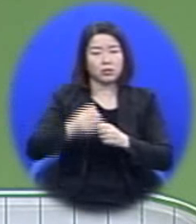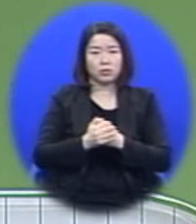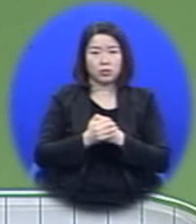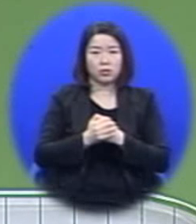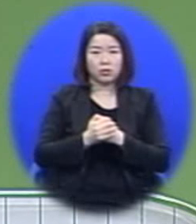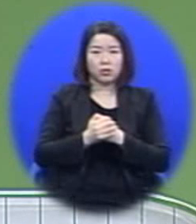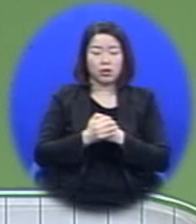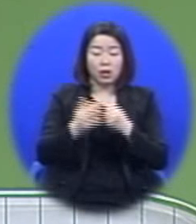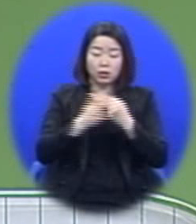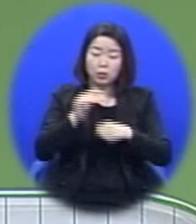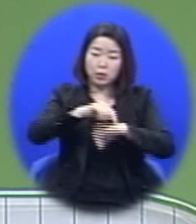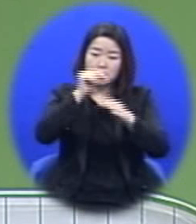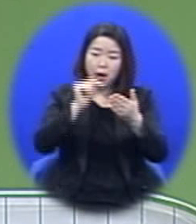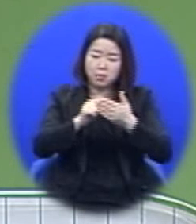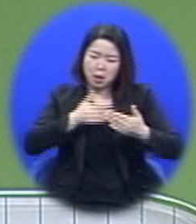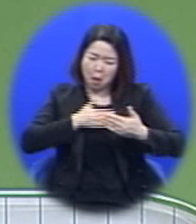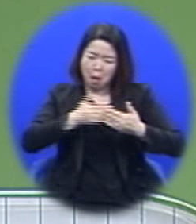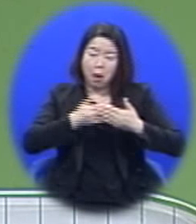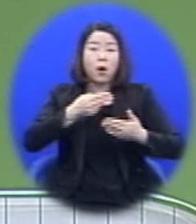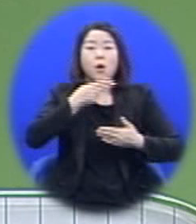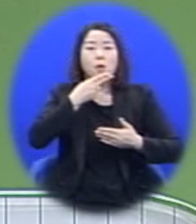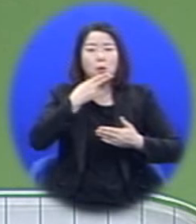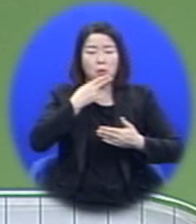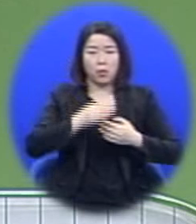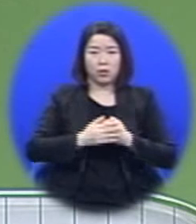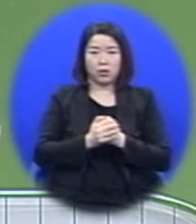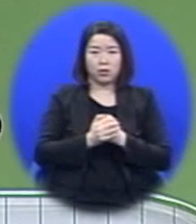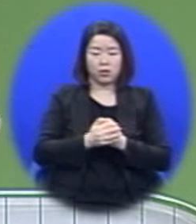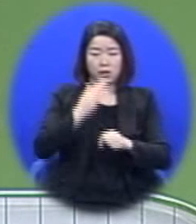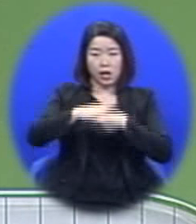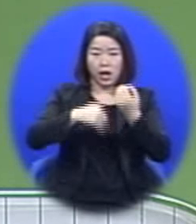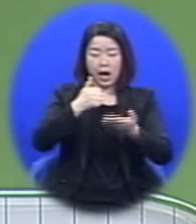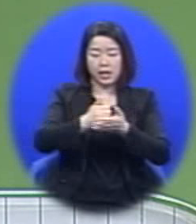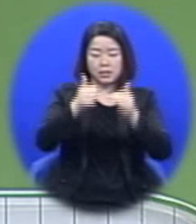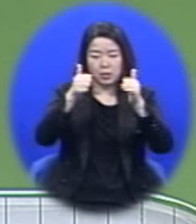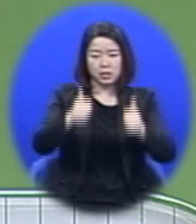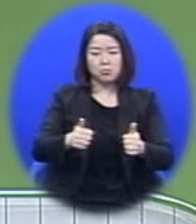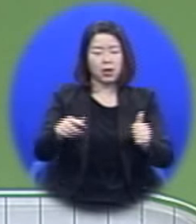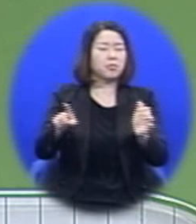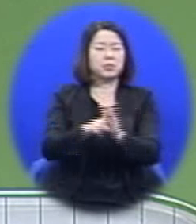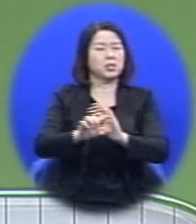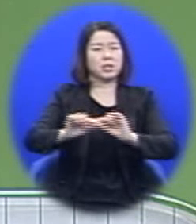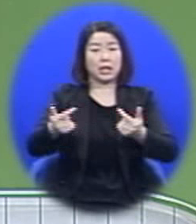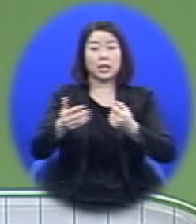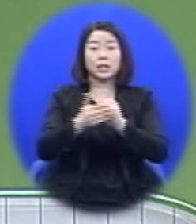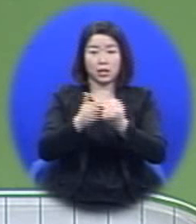별로 마음에 두려움이 없어요. 하나님의 심판을 안 믿는 겁니다.